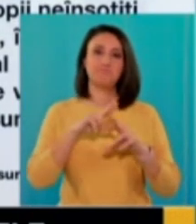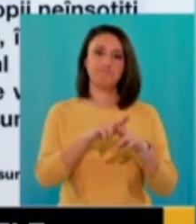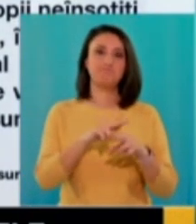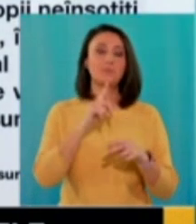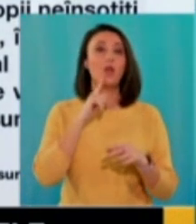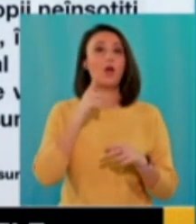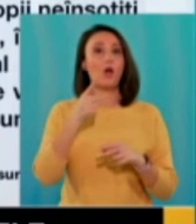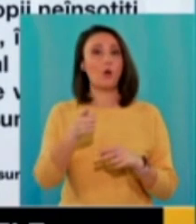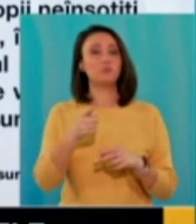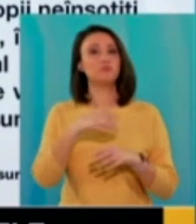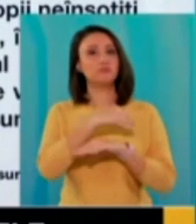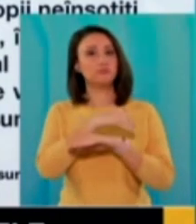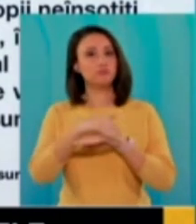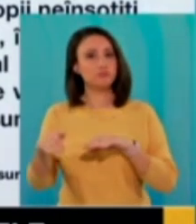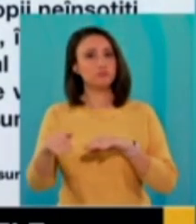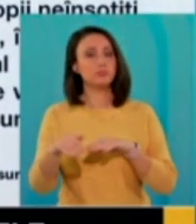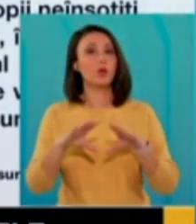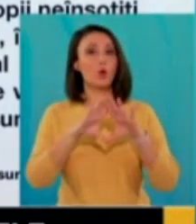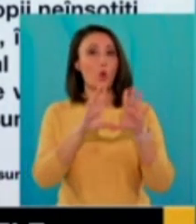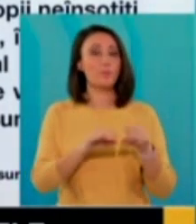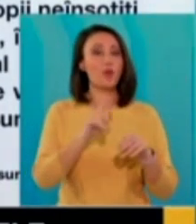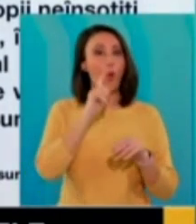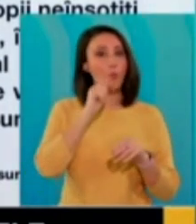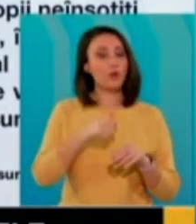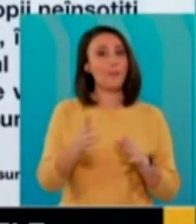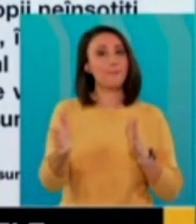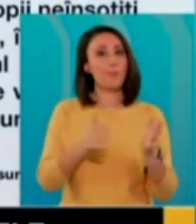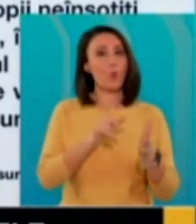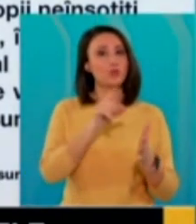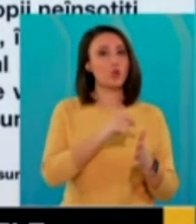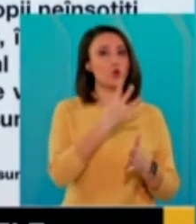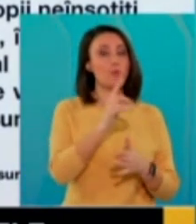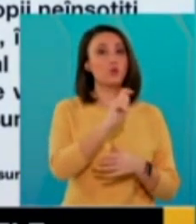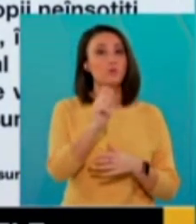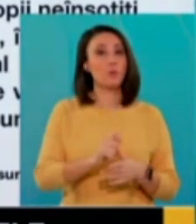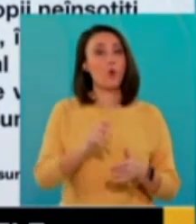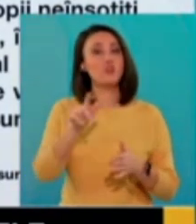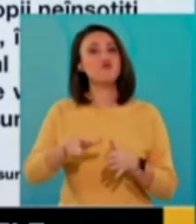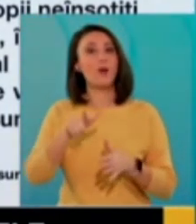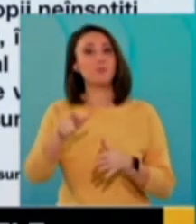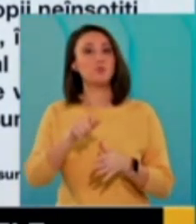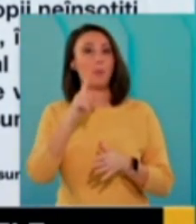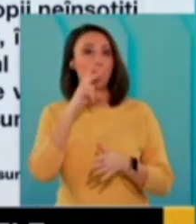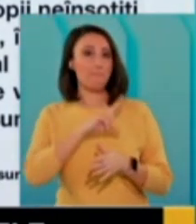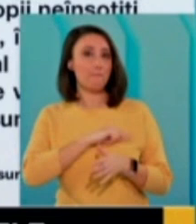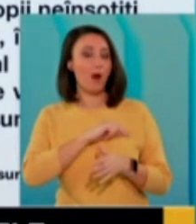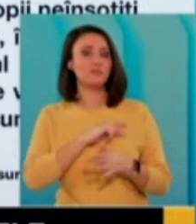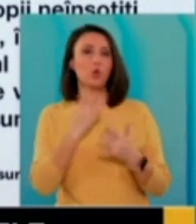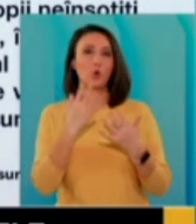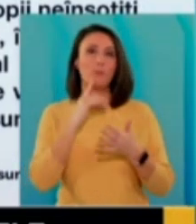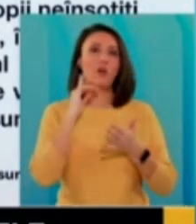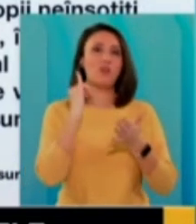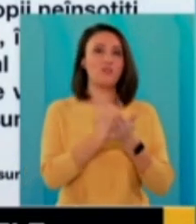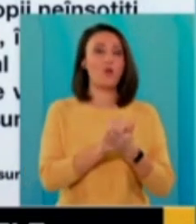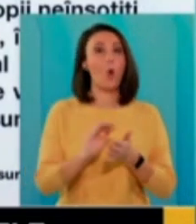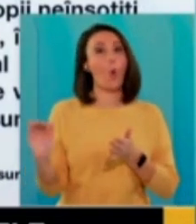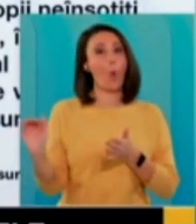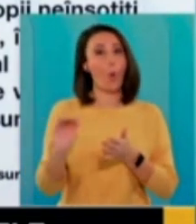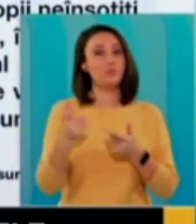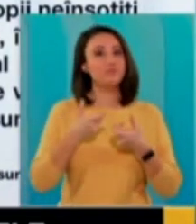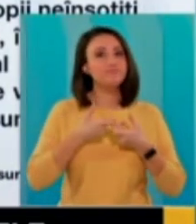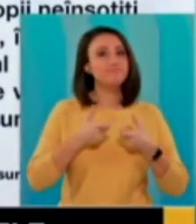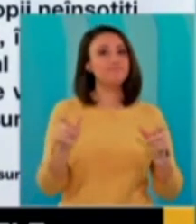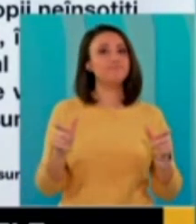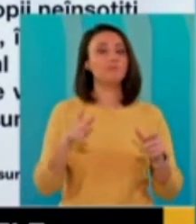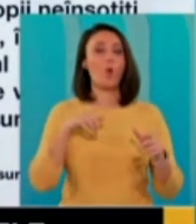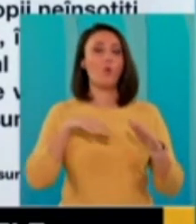trecut granița din Ucraina în România în perioada 24 februarie-17 martie. Numărul real al copiilor separați care au fugit